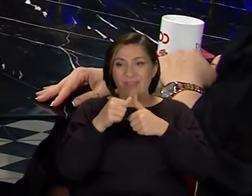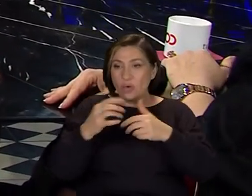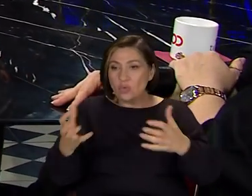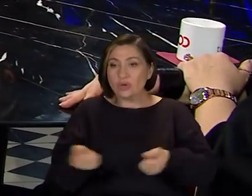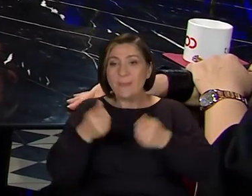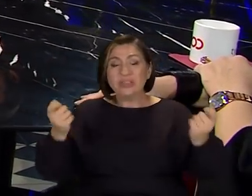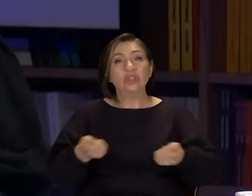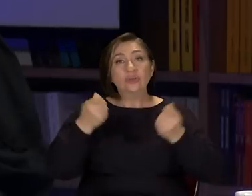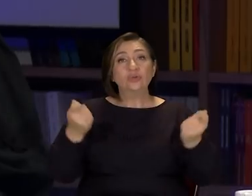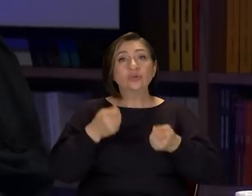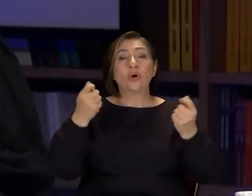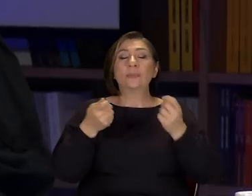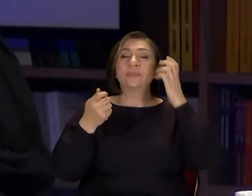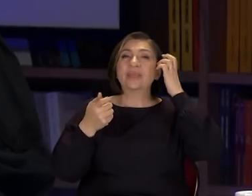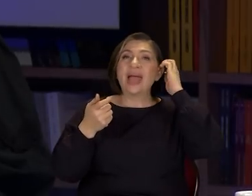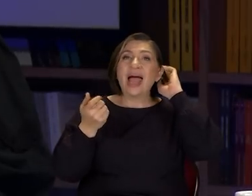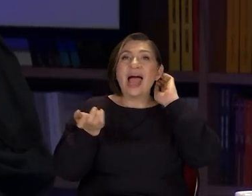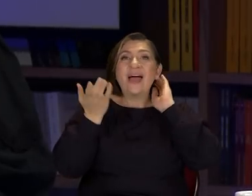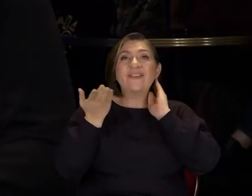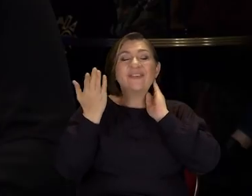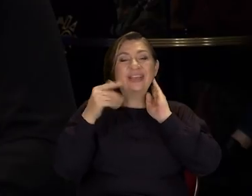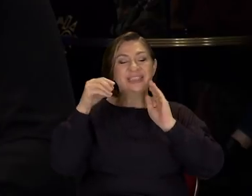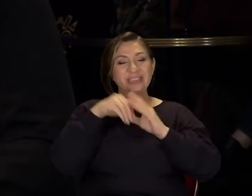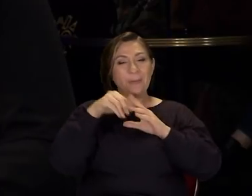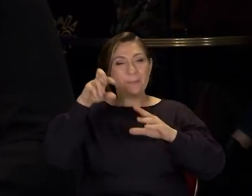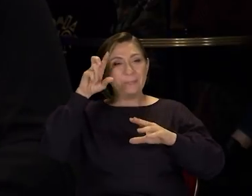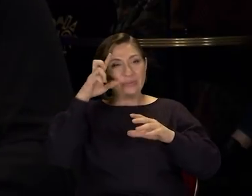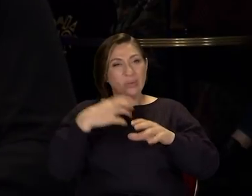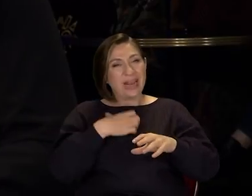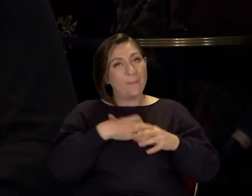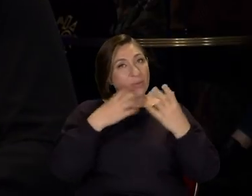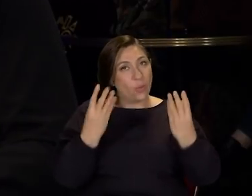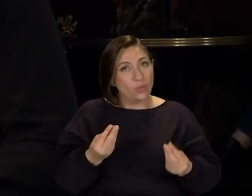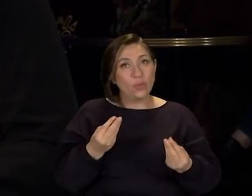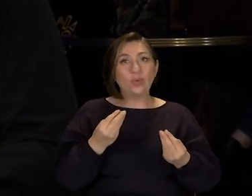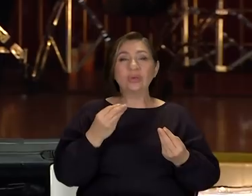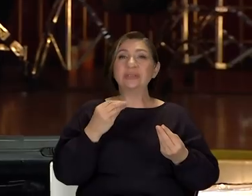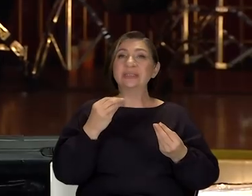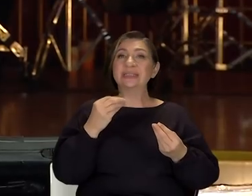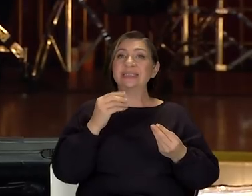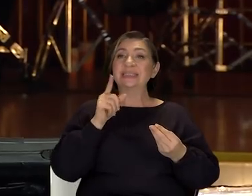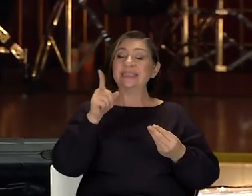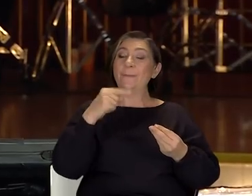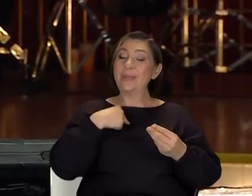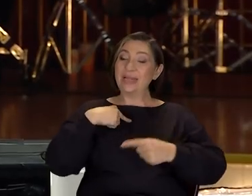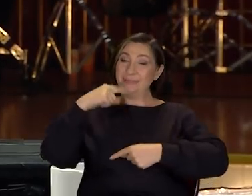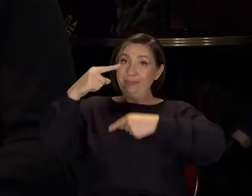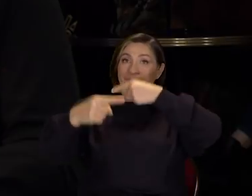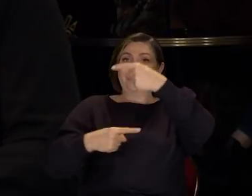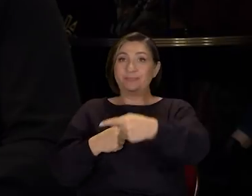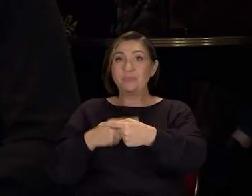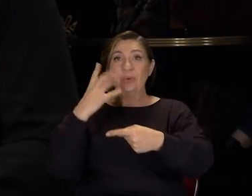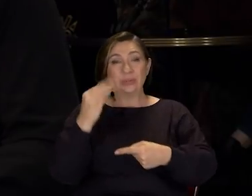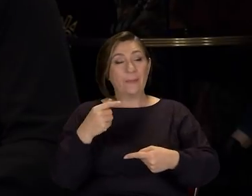kurtarmaya çabalıyor ve böyle hafif içerisinde psikodramanın da olduğu, sen benim yerime koysana